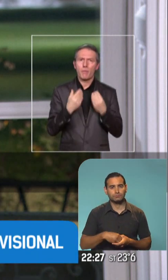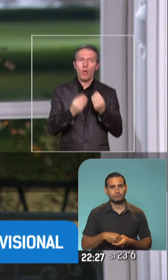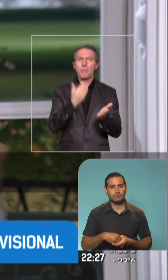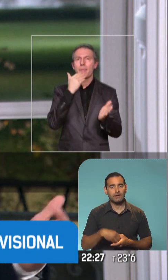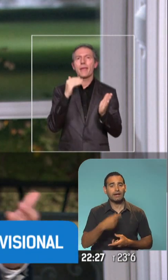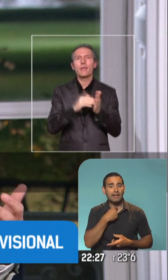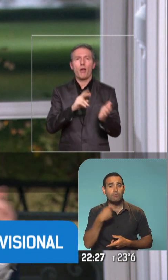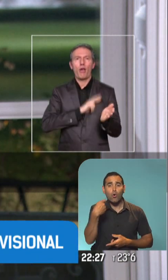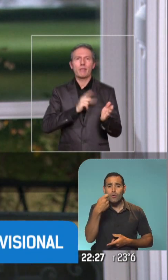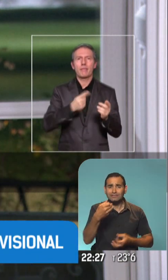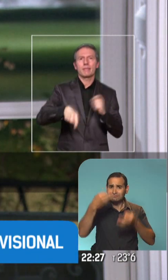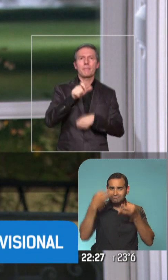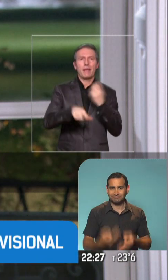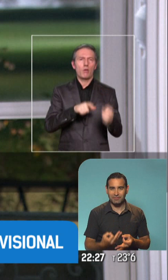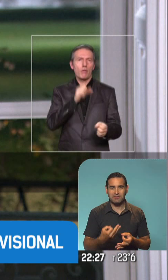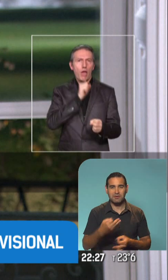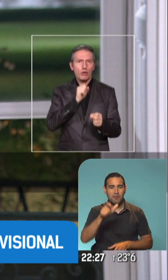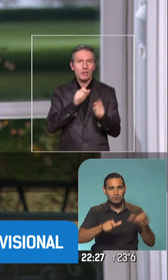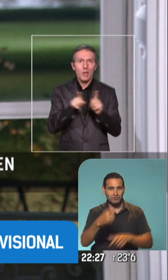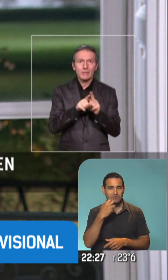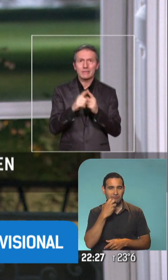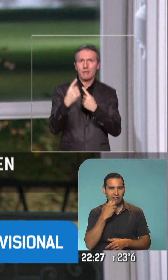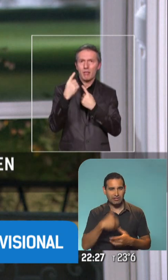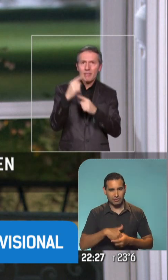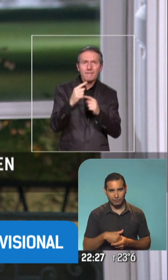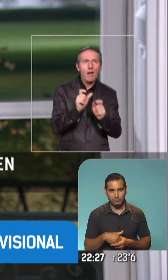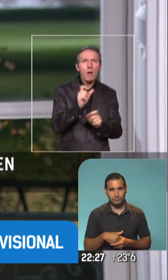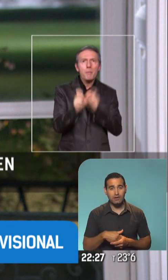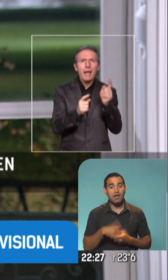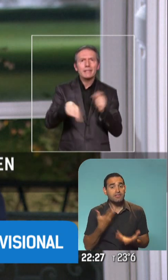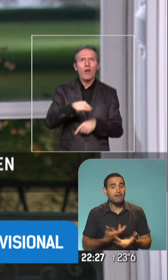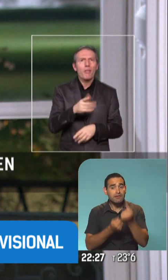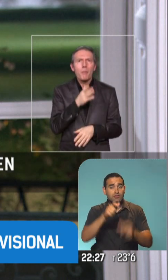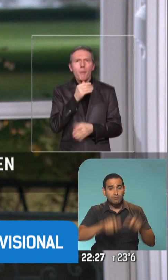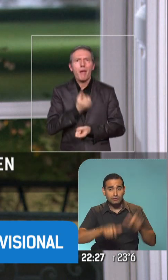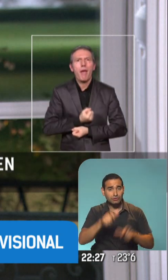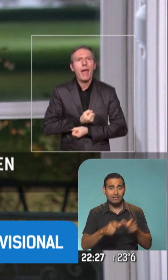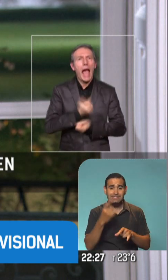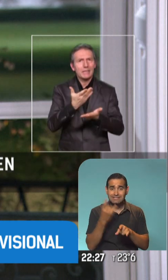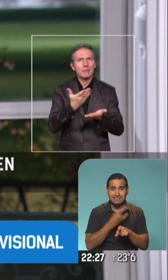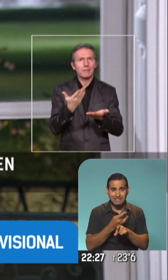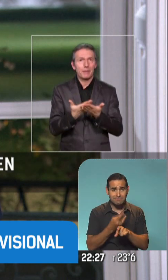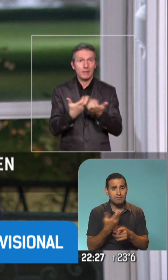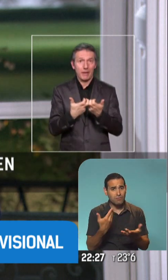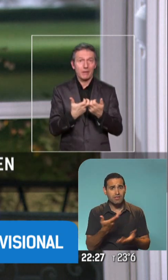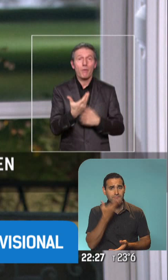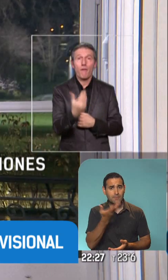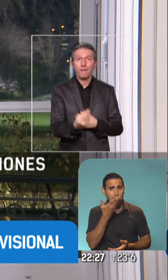retraite possible à nos aînés, la défense de ceux qui n'ont pas toujours la faculté de s'exprimer, c'est-à-dire nos